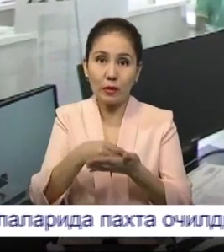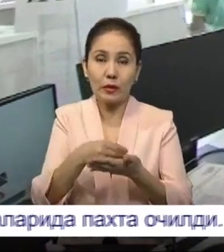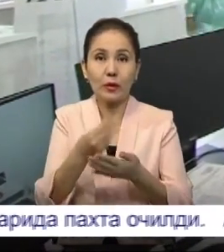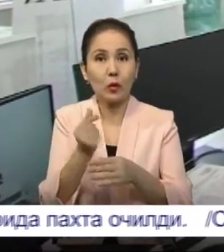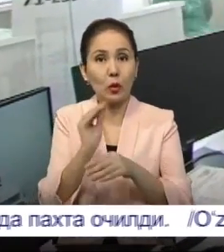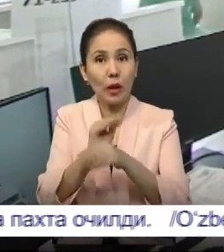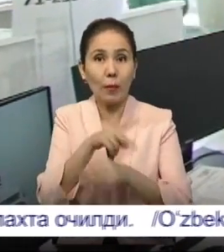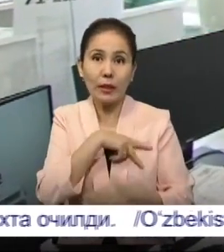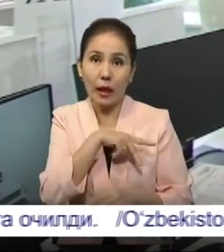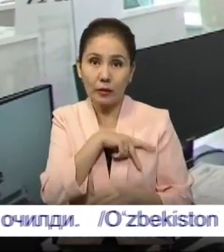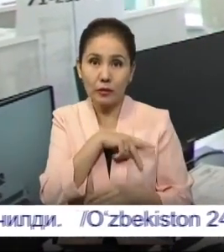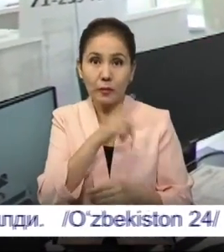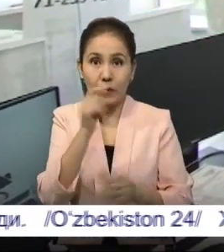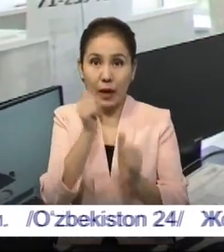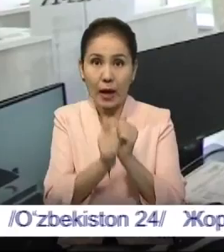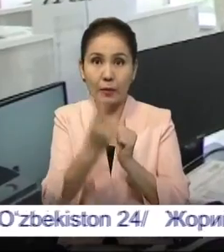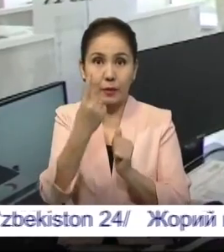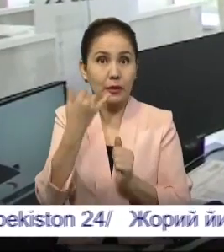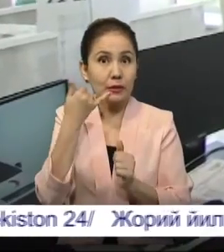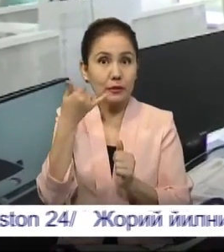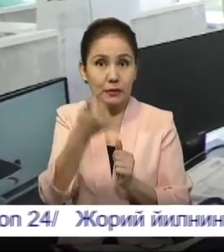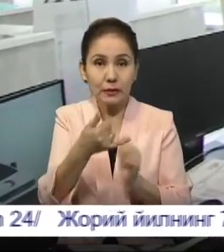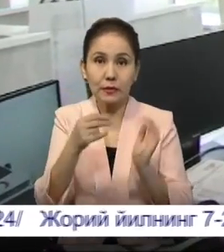rag'batlantirish, har bitta chaqiruvga qarab